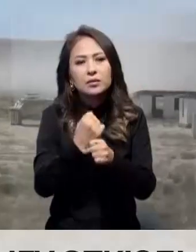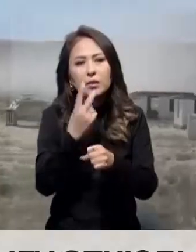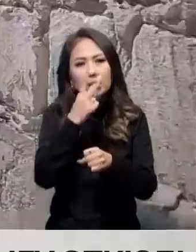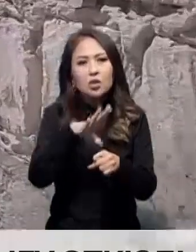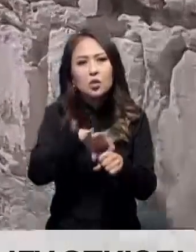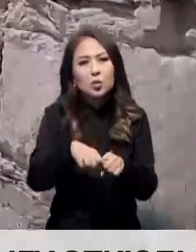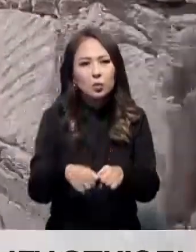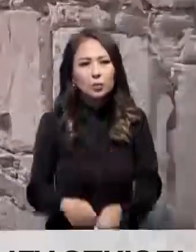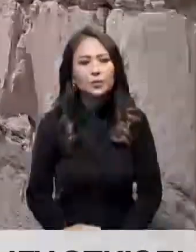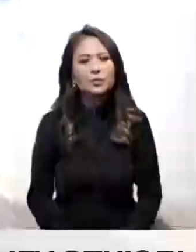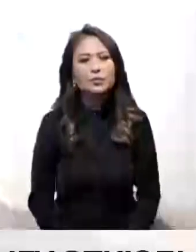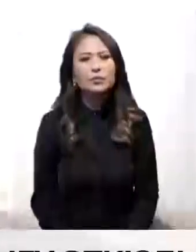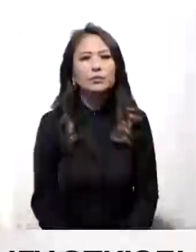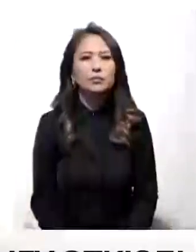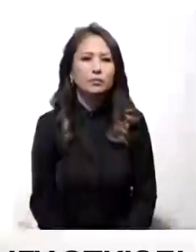жоюға кірісті.